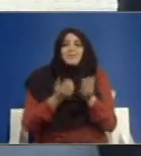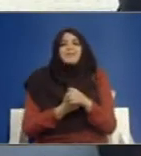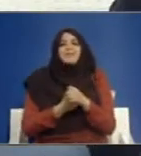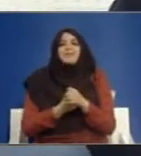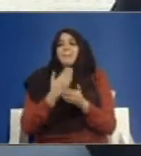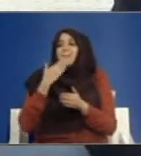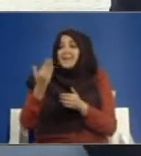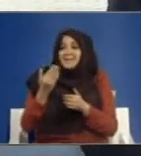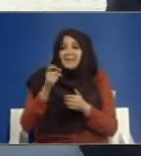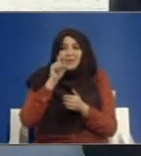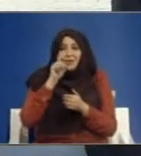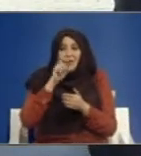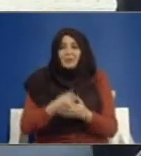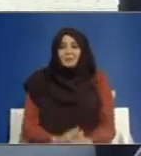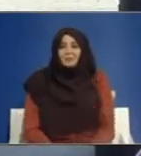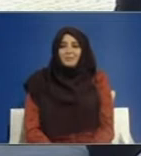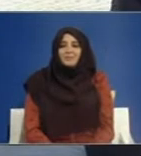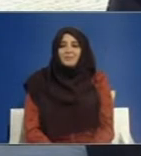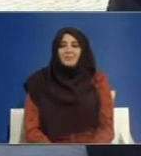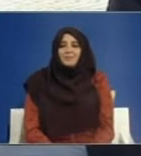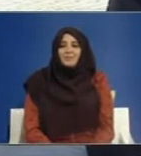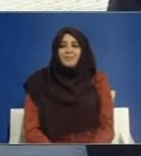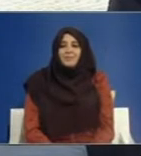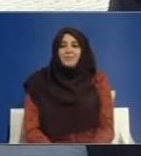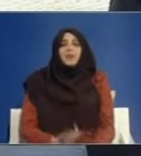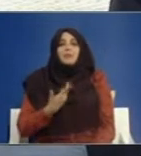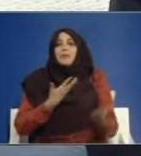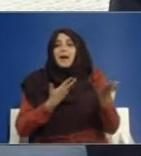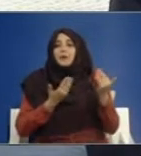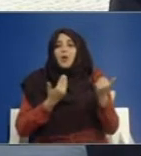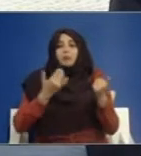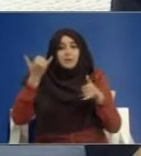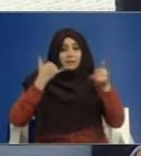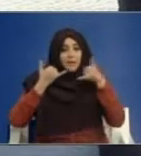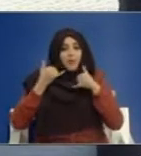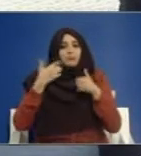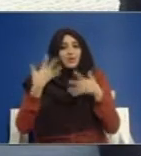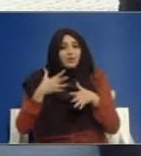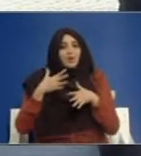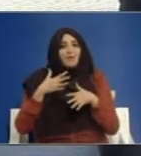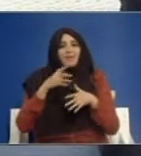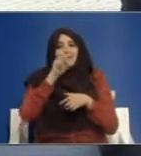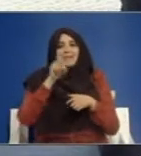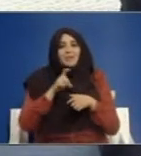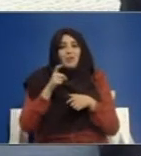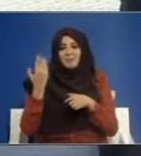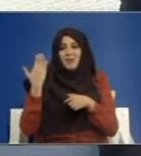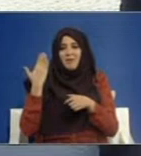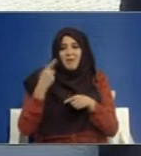ربي يبارك فيك. شيخنا في انتظار الأخ سيد أحمد باش يعطينا الأسئلة، عندنا أسئلة من الحصة الماضية. الأخت بديعة من